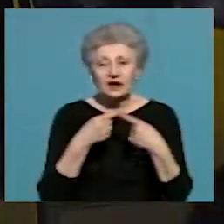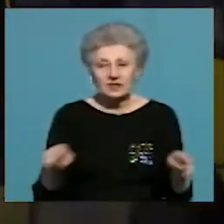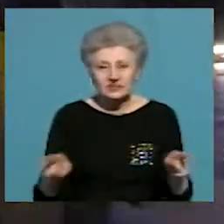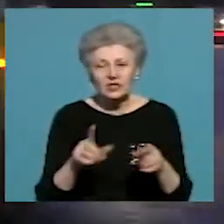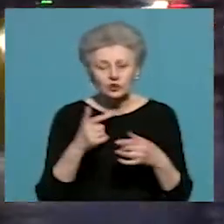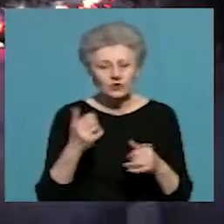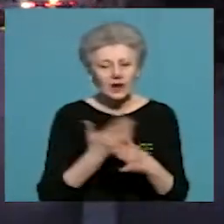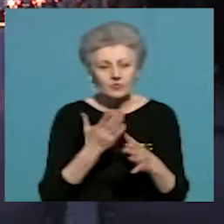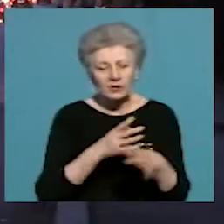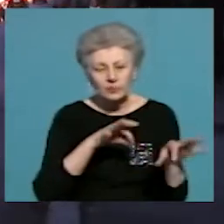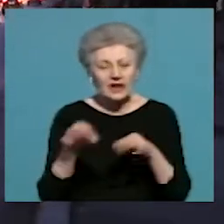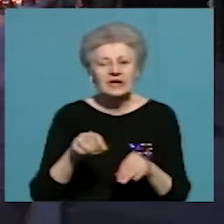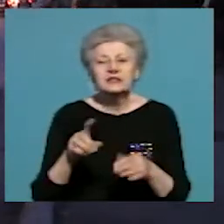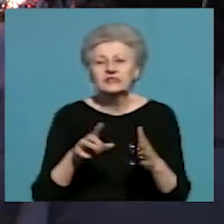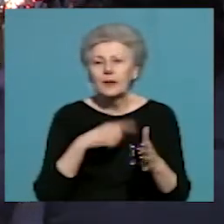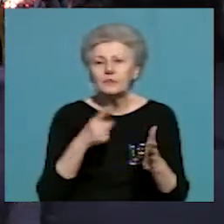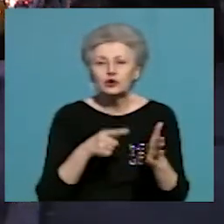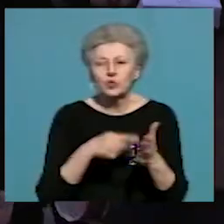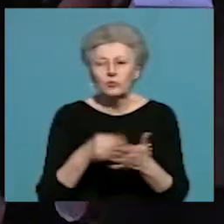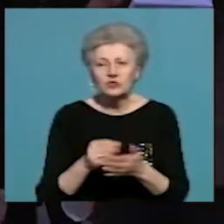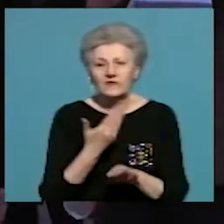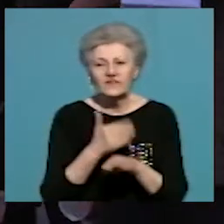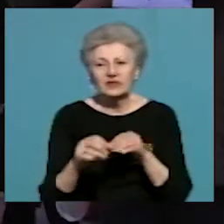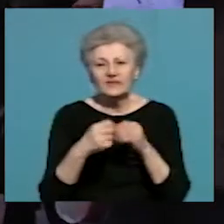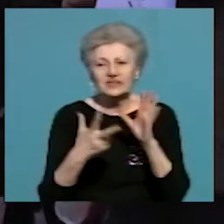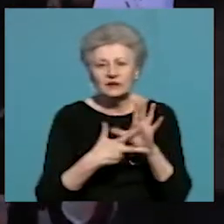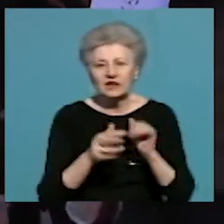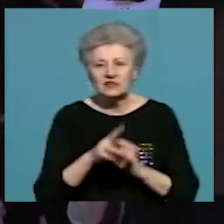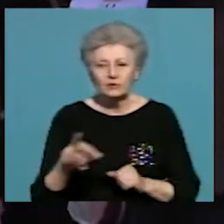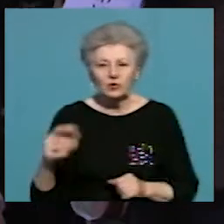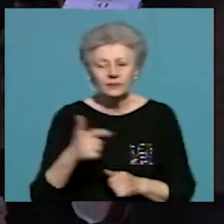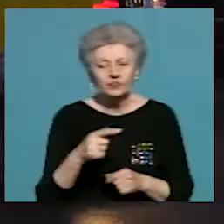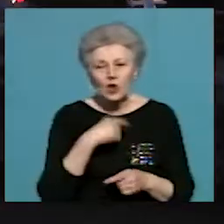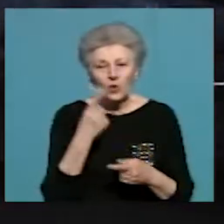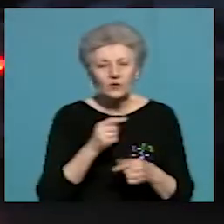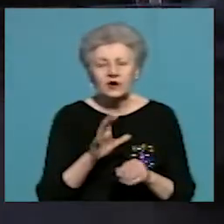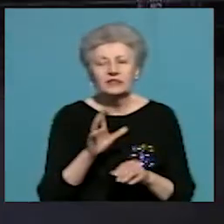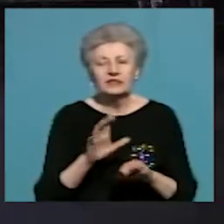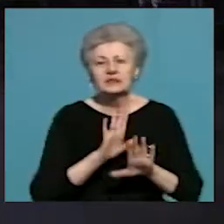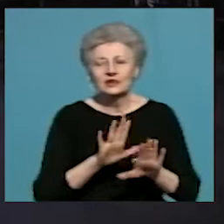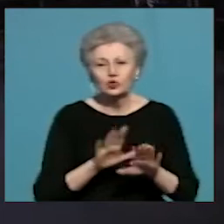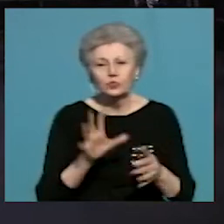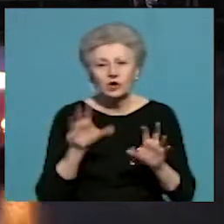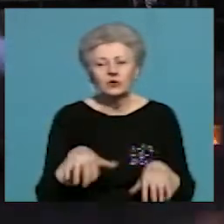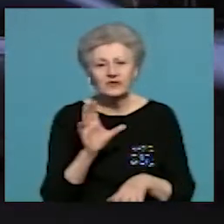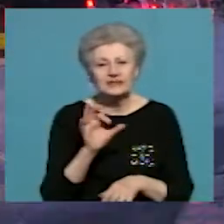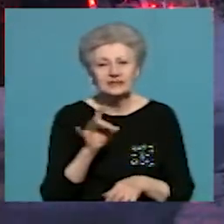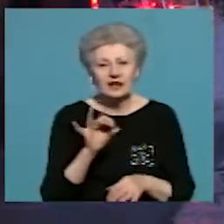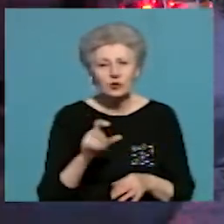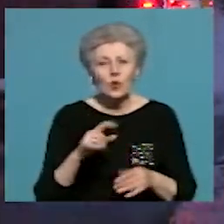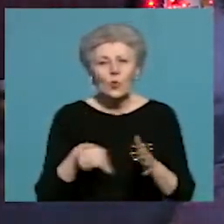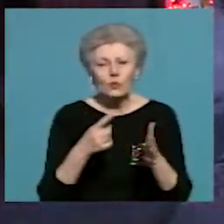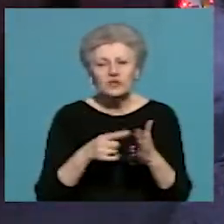перевезення з міського бюджету виділили 18 мільйонів гривень, каже заступник міського голови Володимир Середюк. У місті було 18